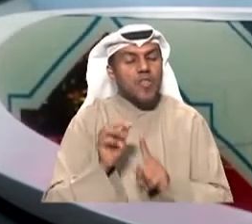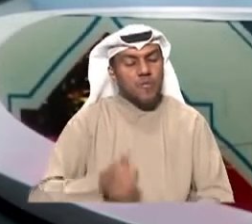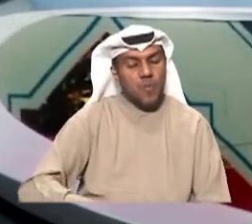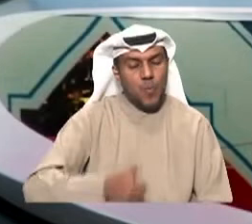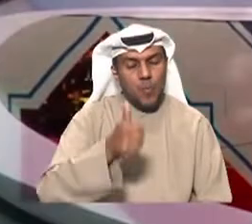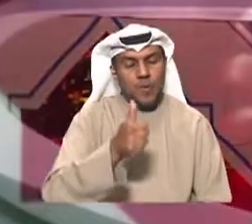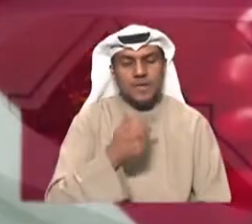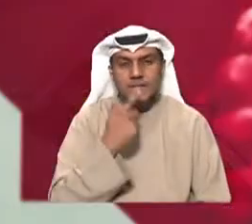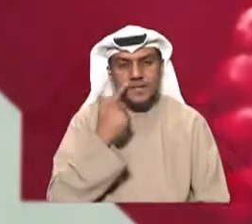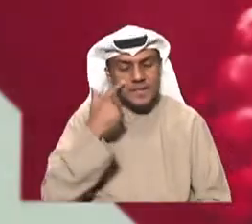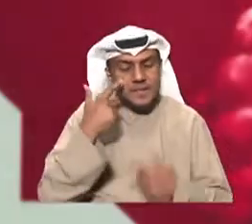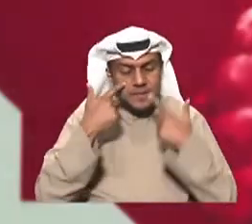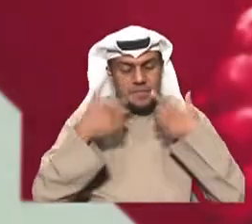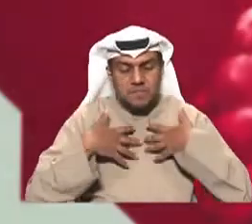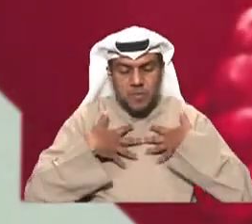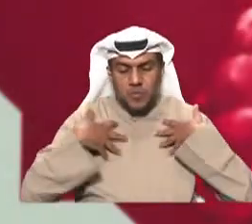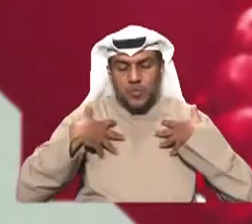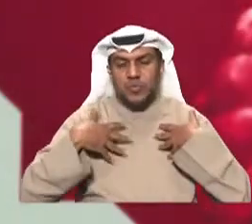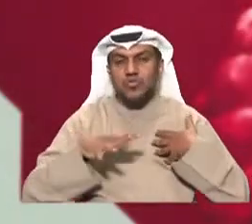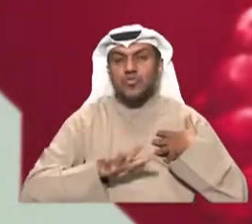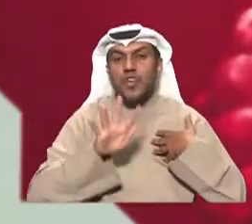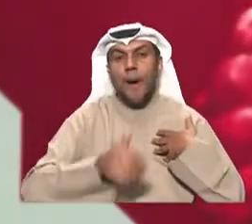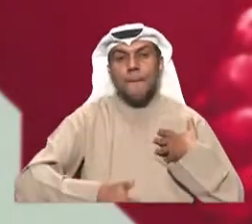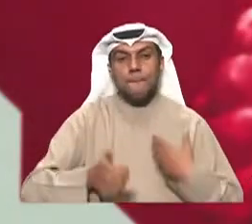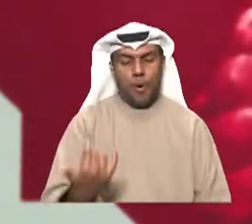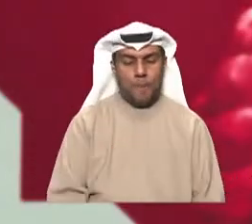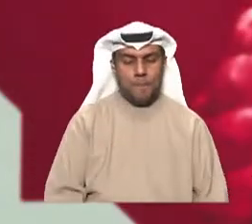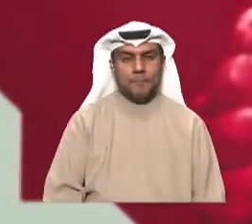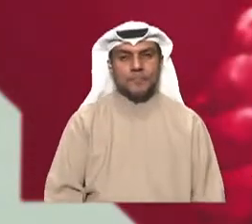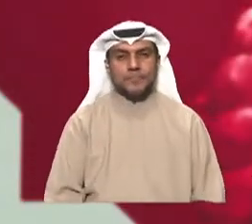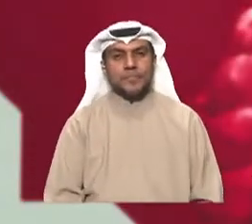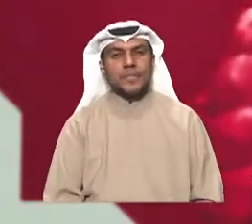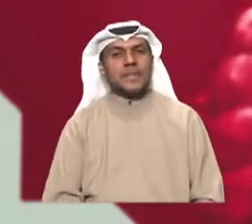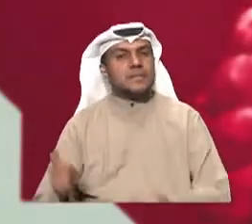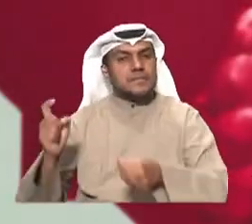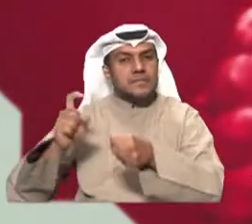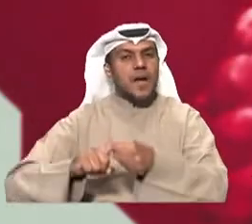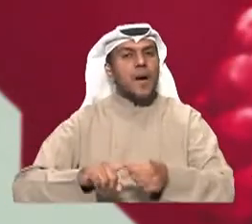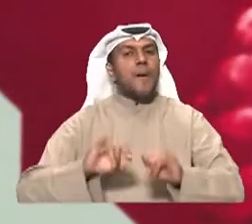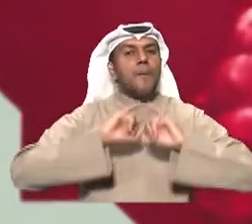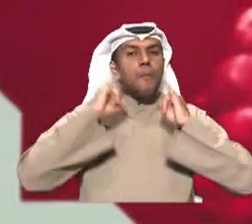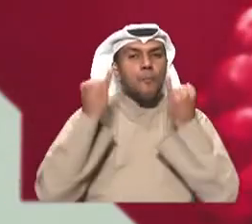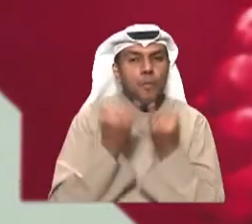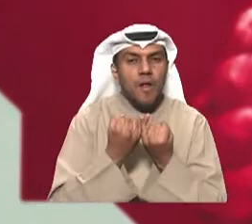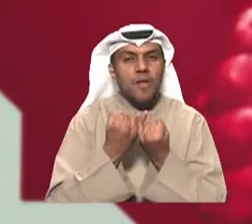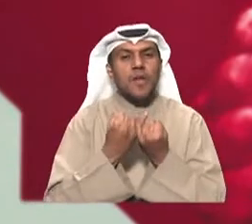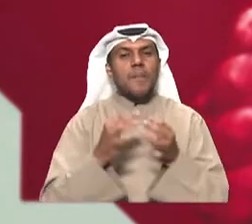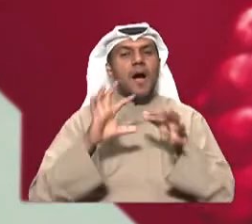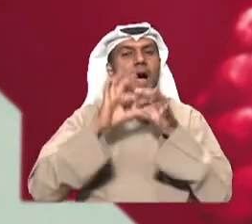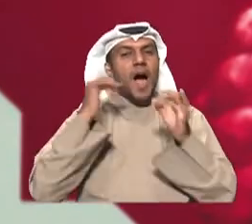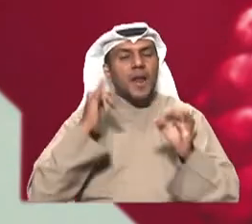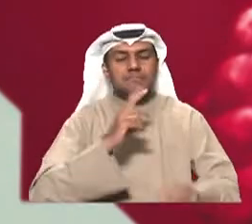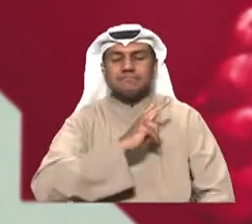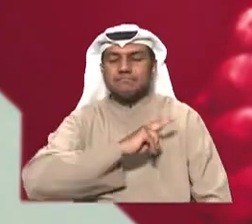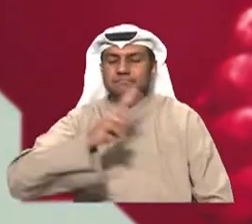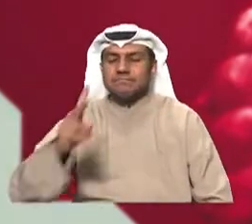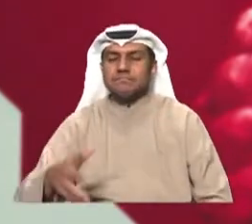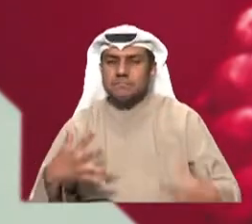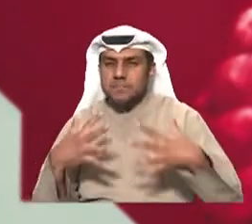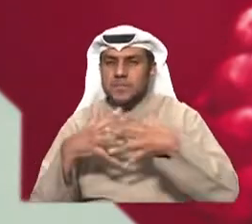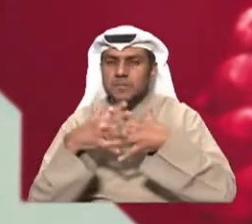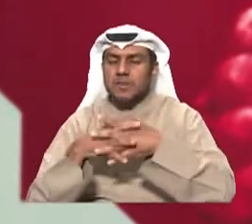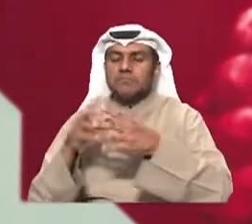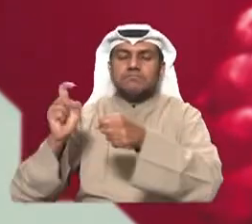إطار من التعاون مع المنظمات الإقليمية والدولية ودعم جهودها وتطلعاتها نحو أمن واستقرار